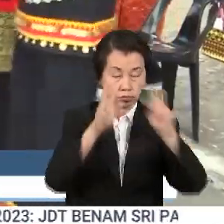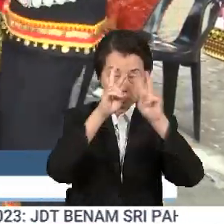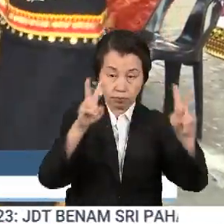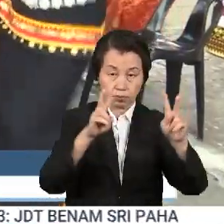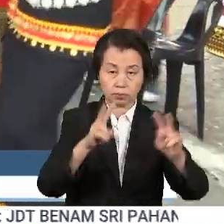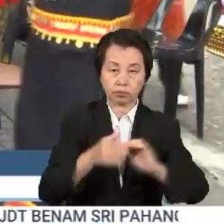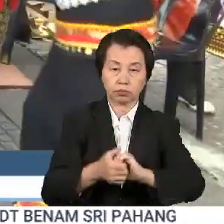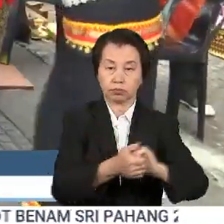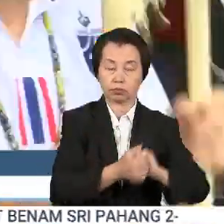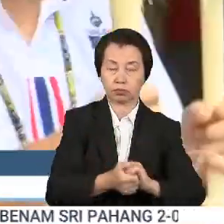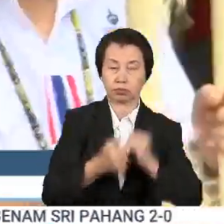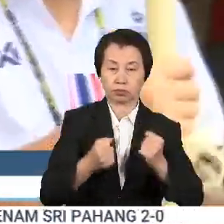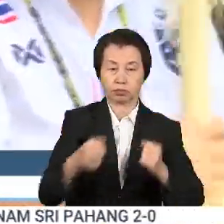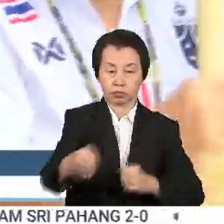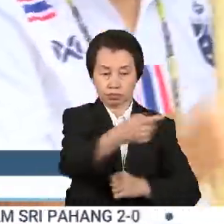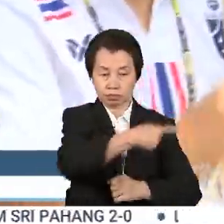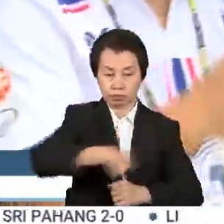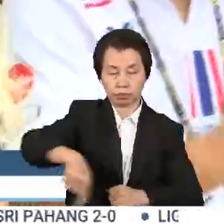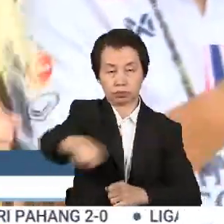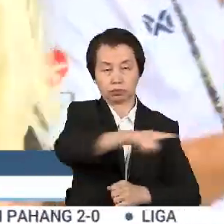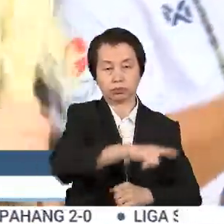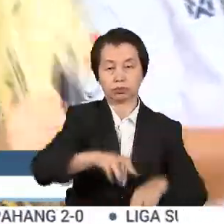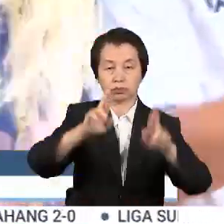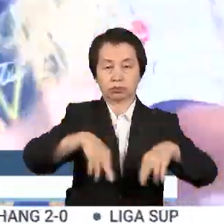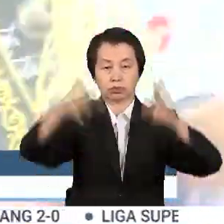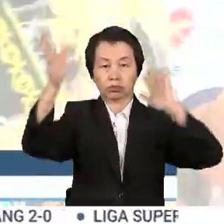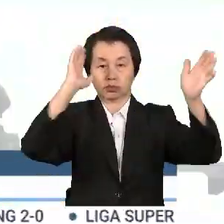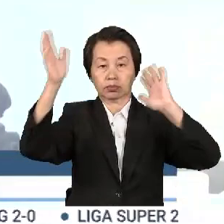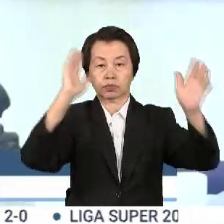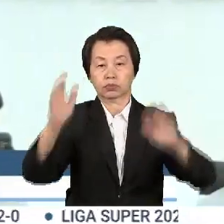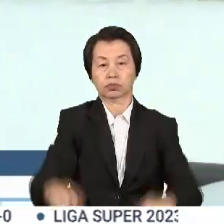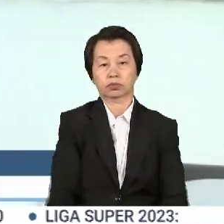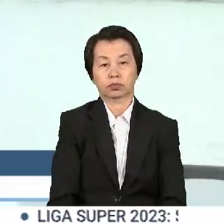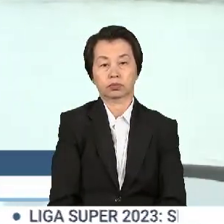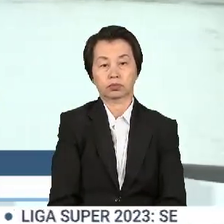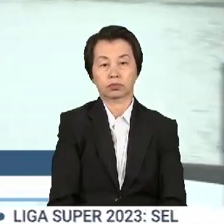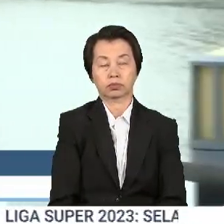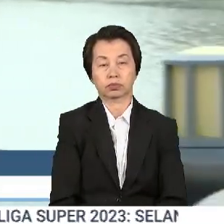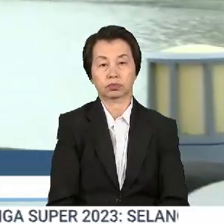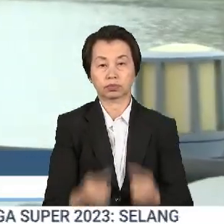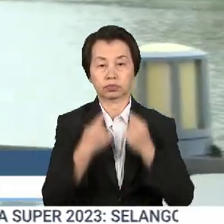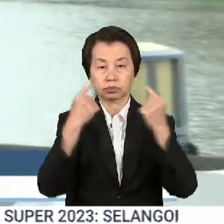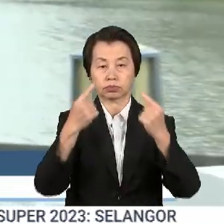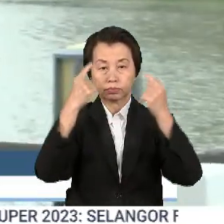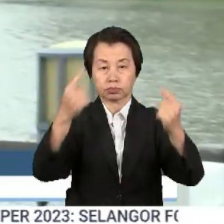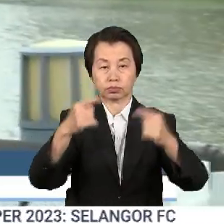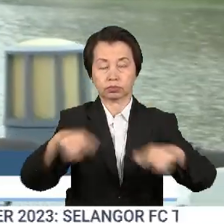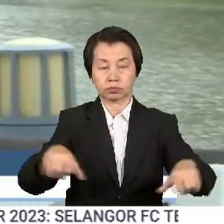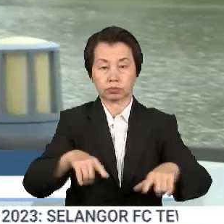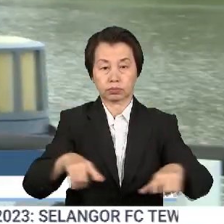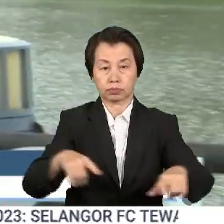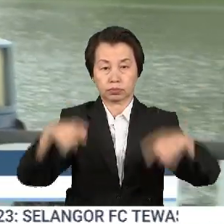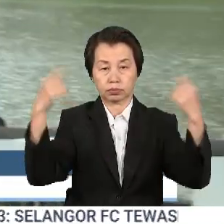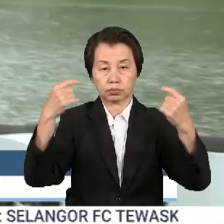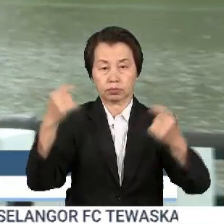jalinan perpaduan yang utuh dalam kalangan semua rakyat Malaysia. Kejayaan pelaksanaan